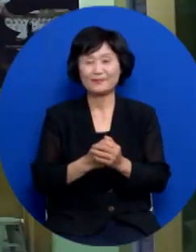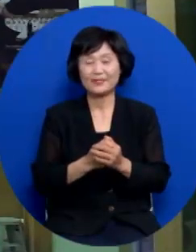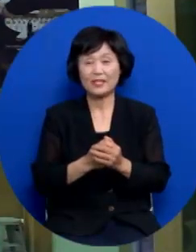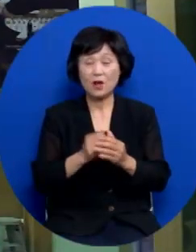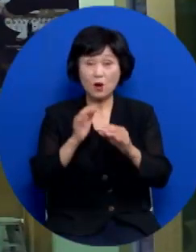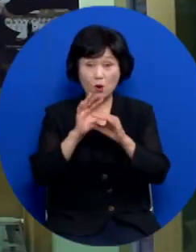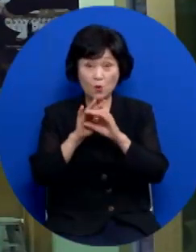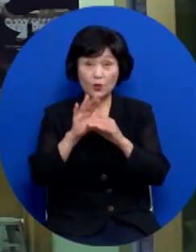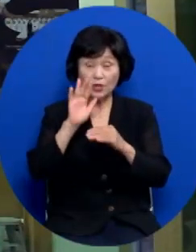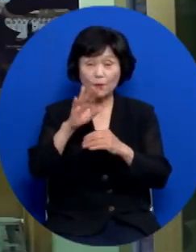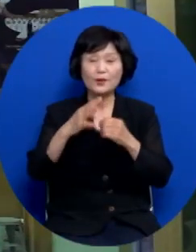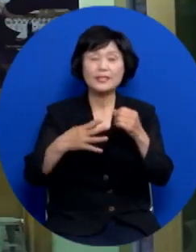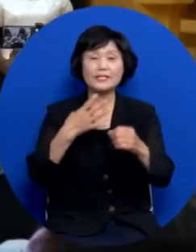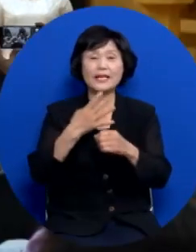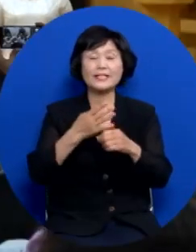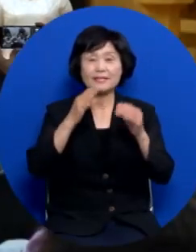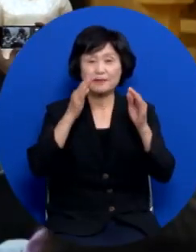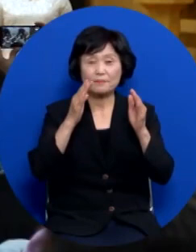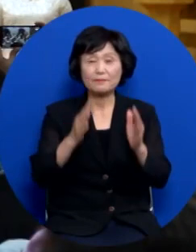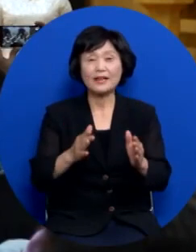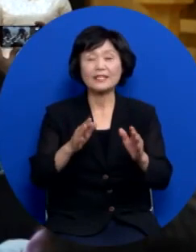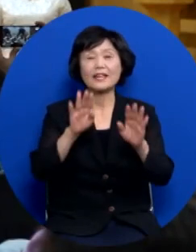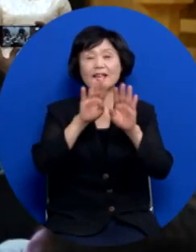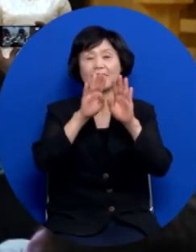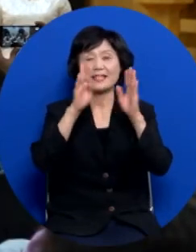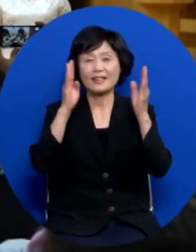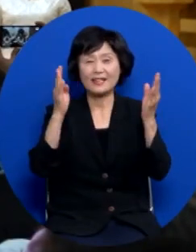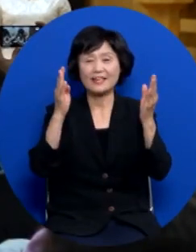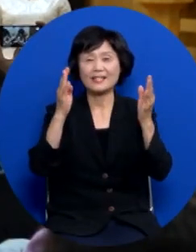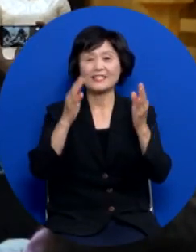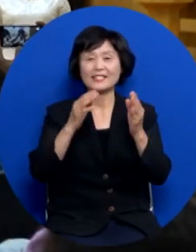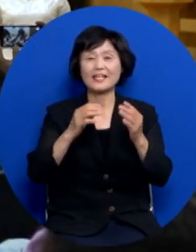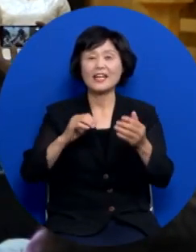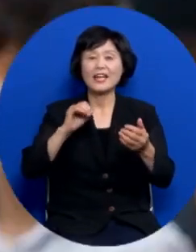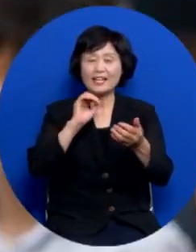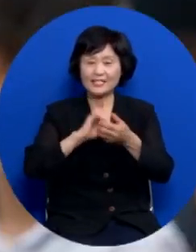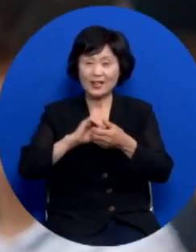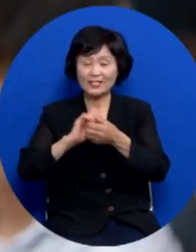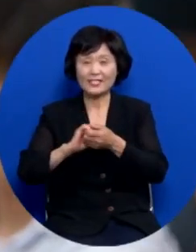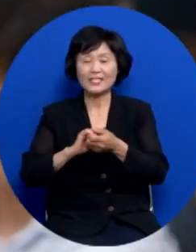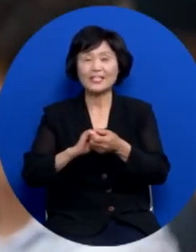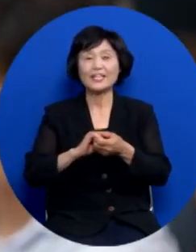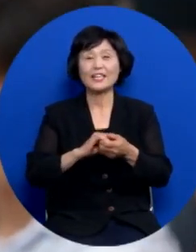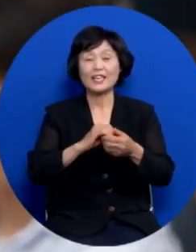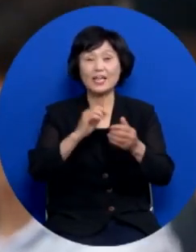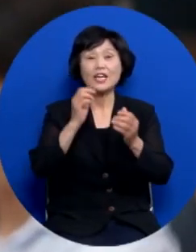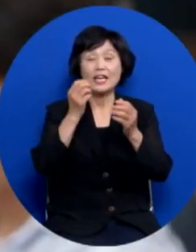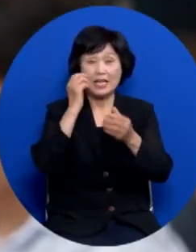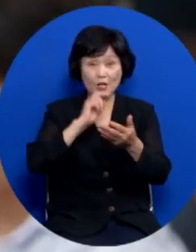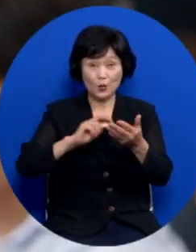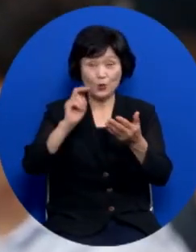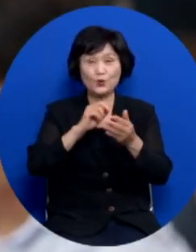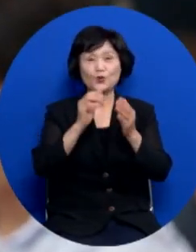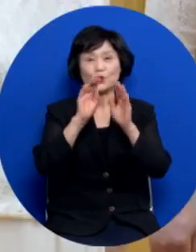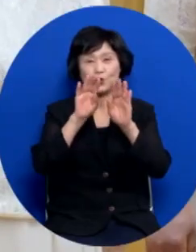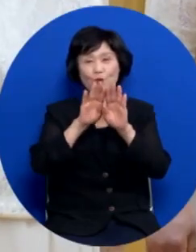코로나 이후 4년 만에 열린 정기 연주회 현장. 합창단의 하모니가 예배당을 가득 채웁니다.